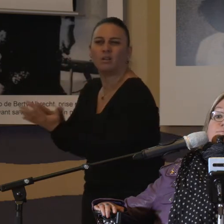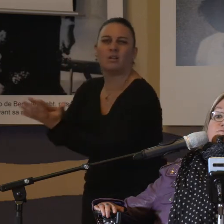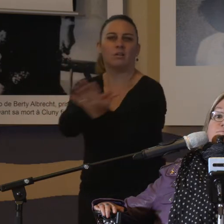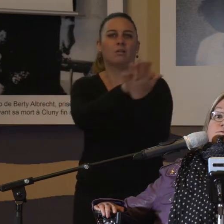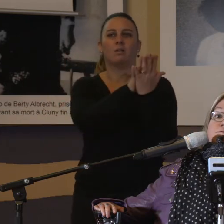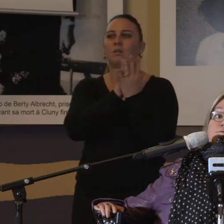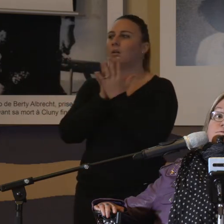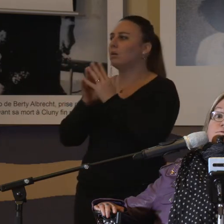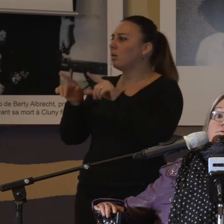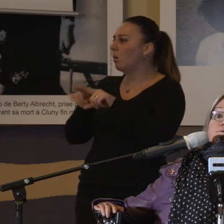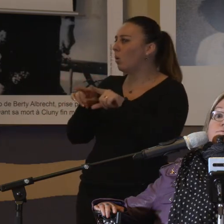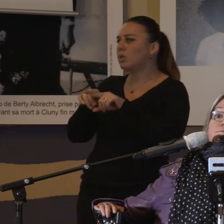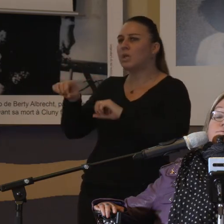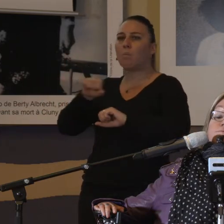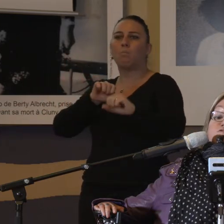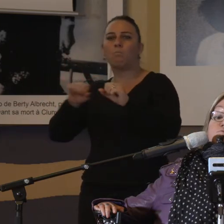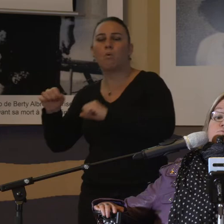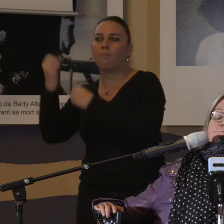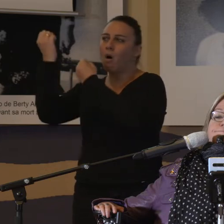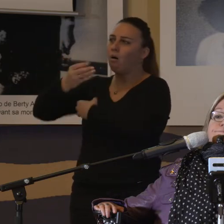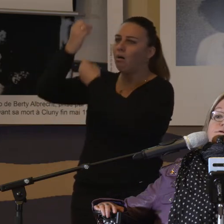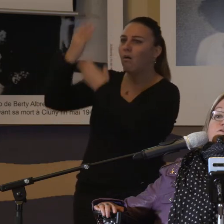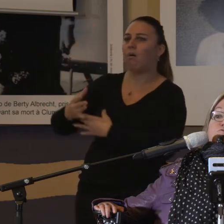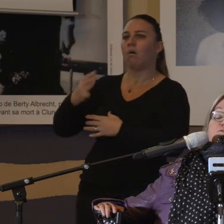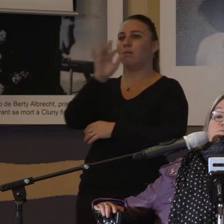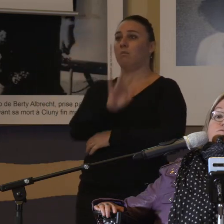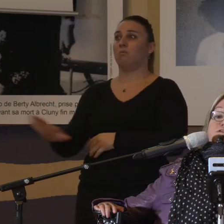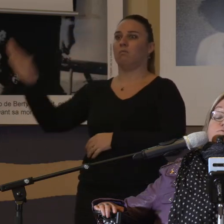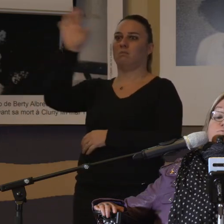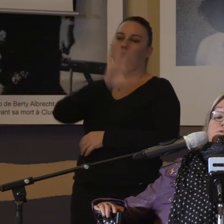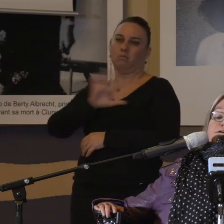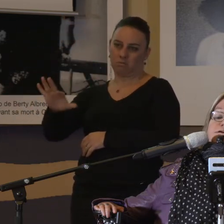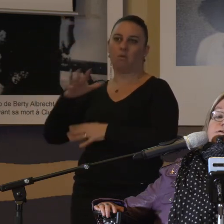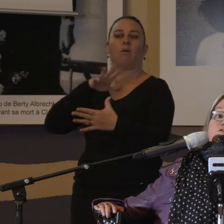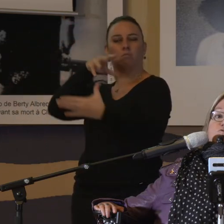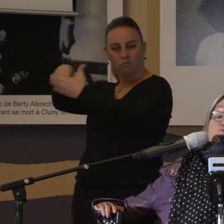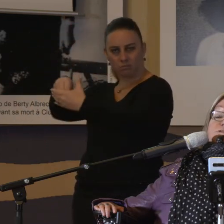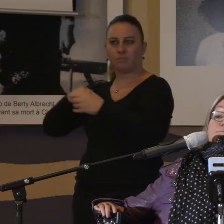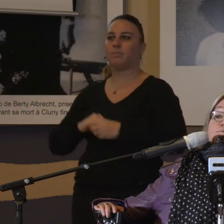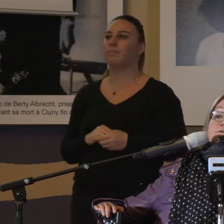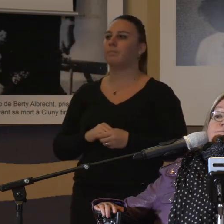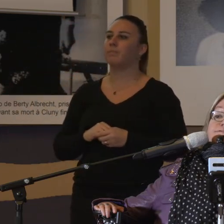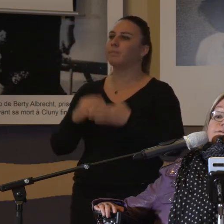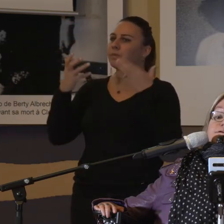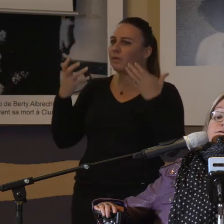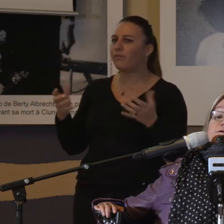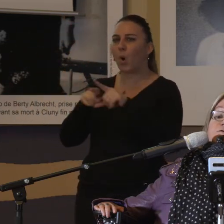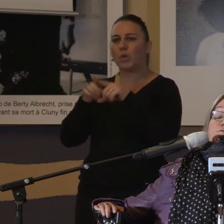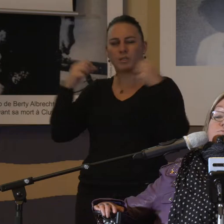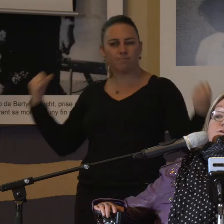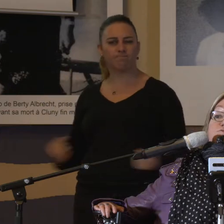à des mouvements nationaux. Nous souhaitons aussi communiquer sur toutes les